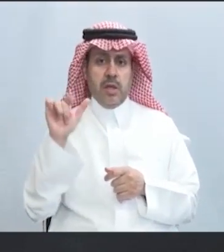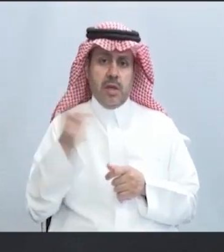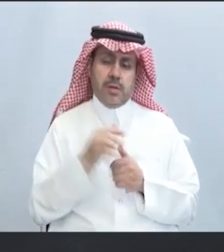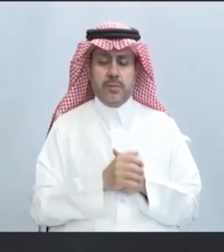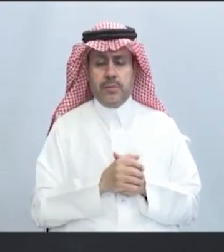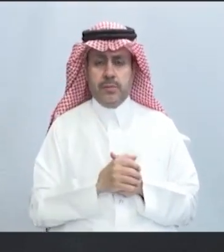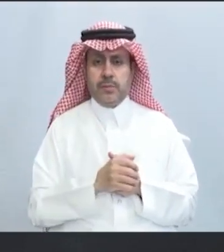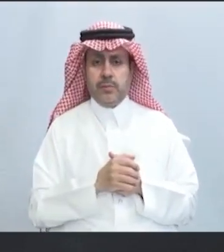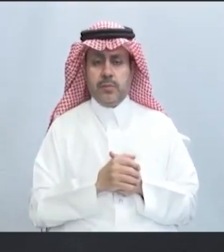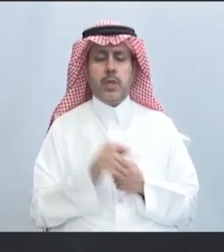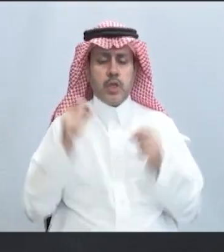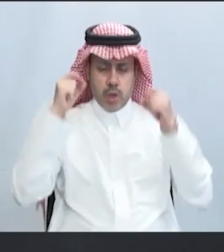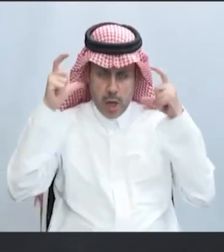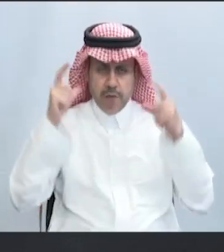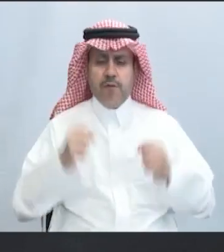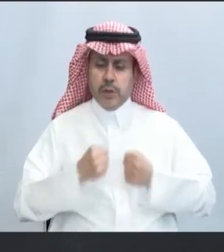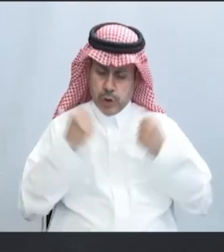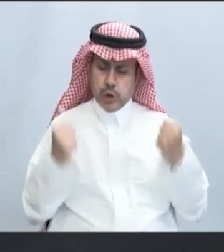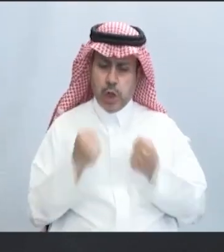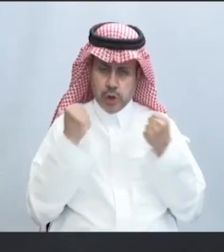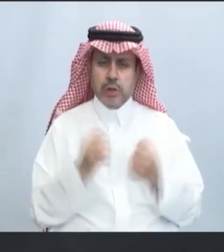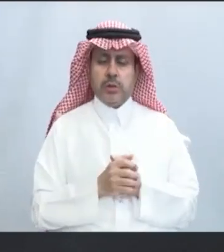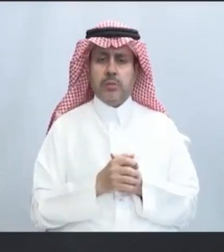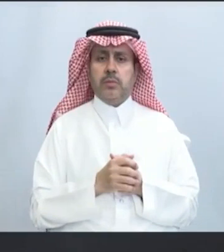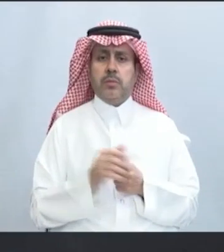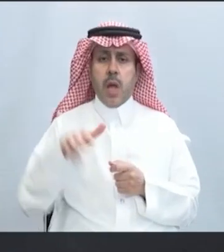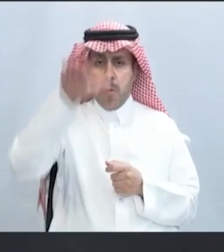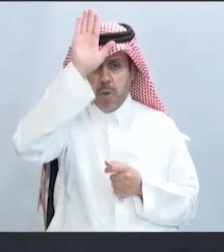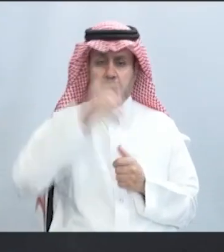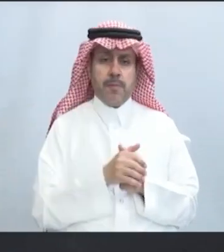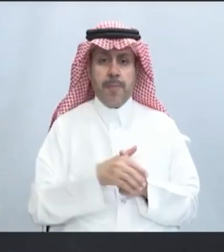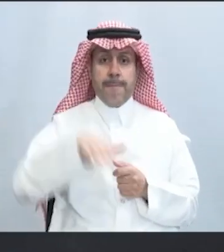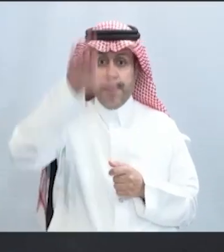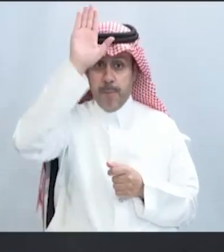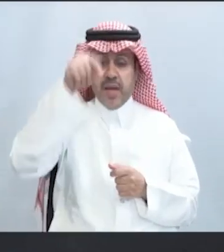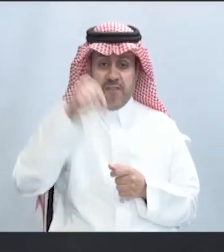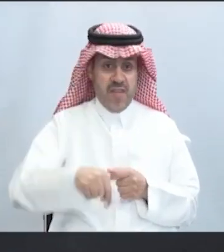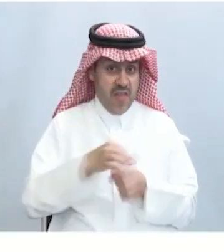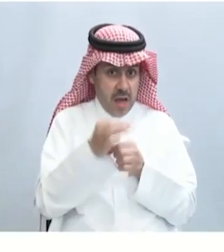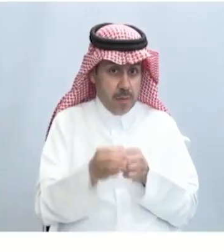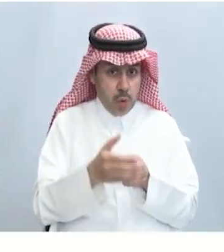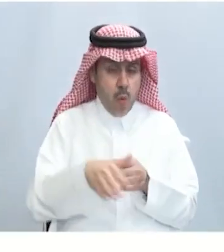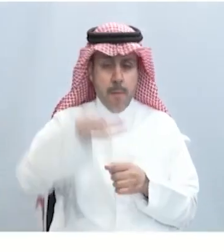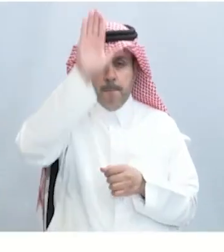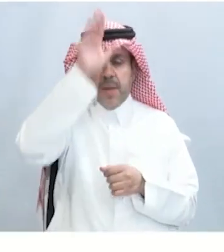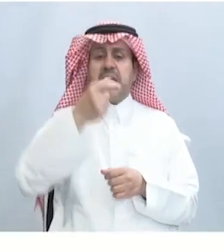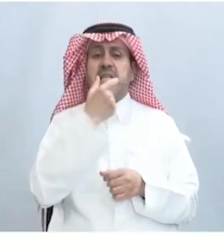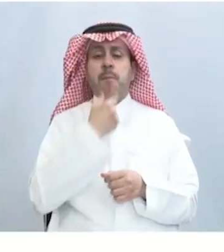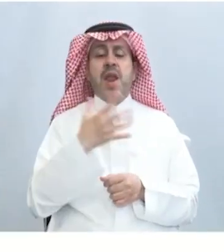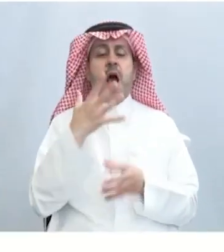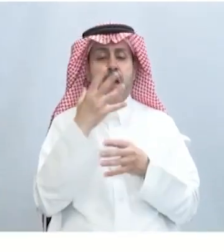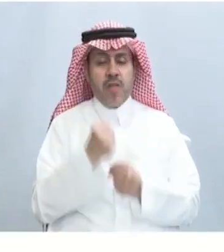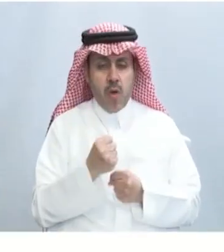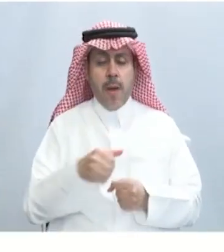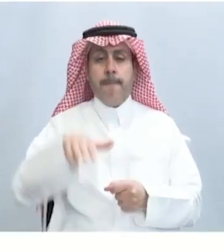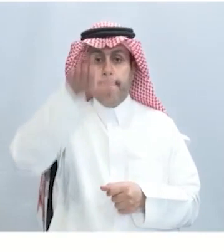يستطيع ان ينفذ هذا الامر ولي امر المسلمين وولي امر المسلمين في بلادنا المباركه هو خادم الحرمين الشريفين